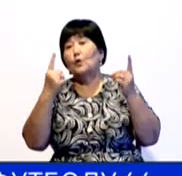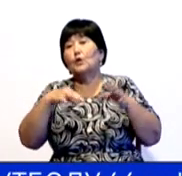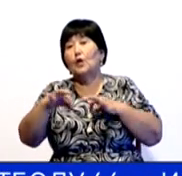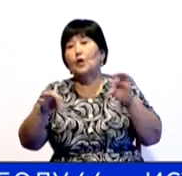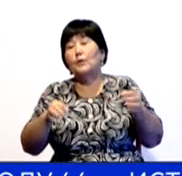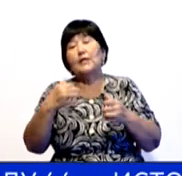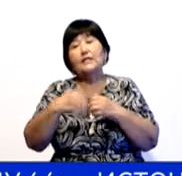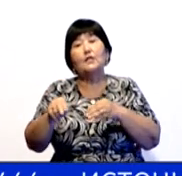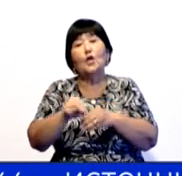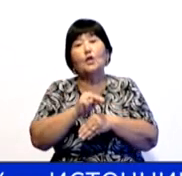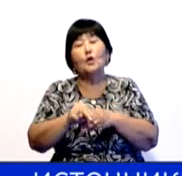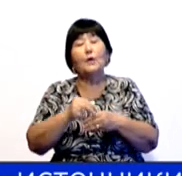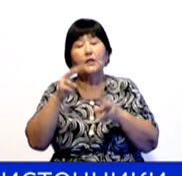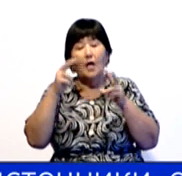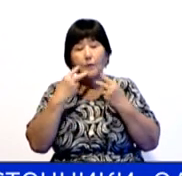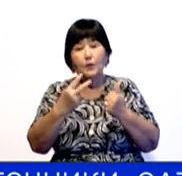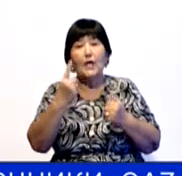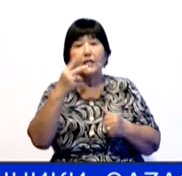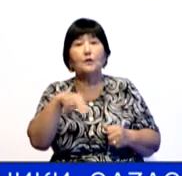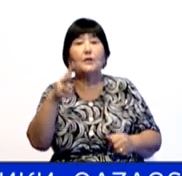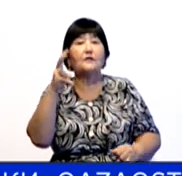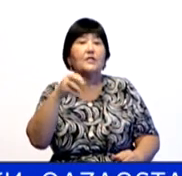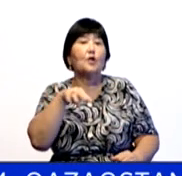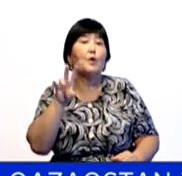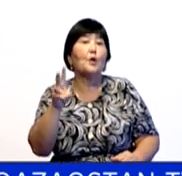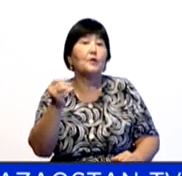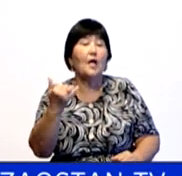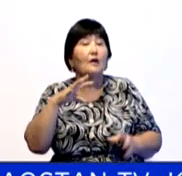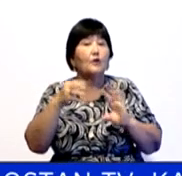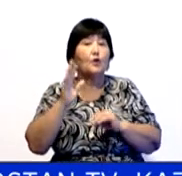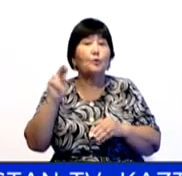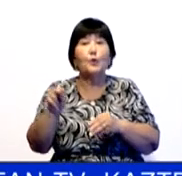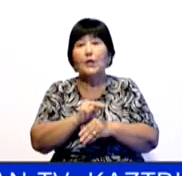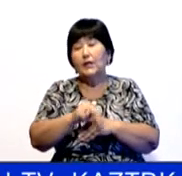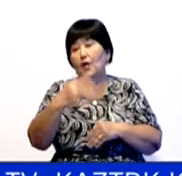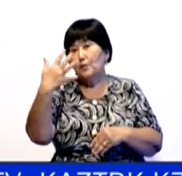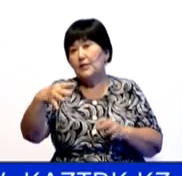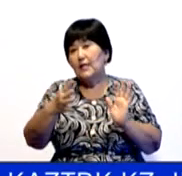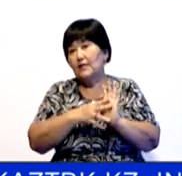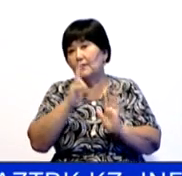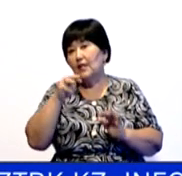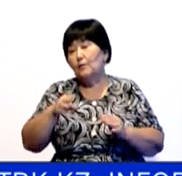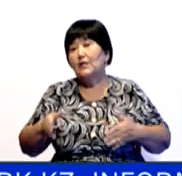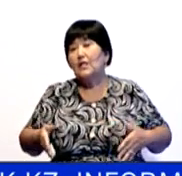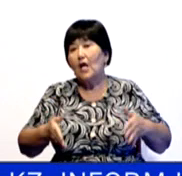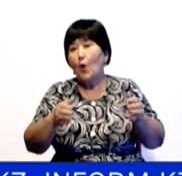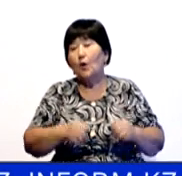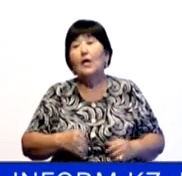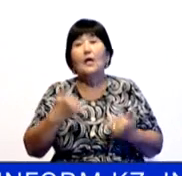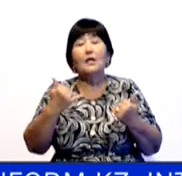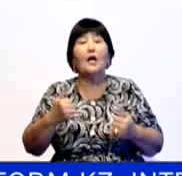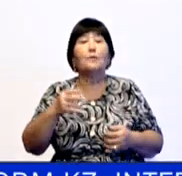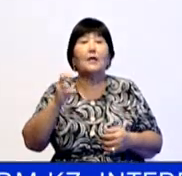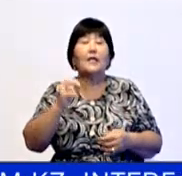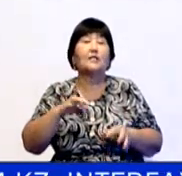по среднему ремонту. Предусмотрено 1 миллиард 200 миллионов тенге. В итоге будут отремонтированы 59 километров дорог. В рамках